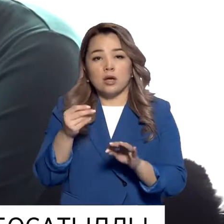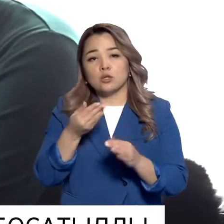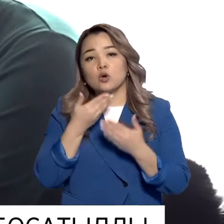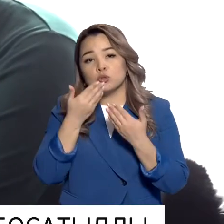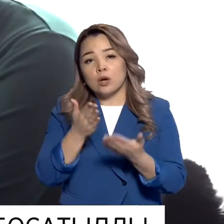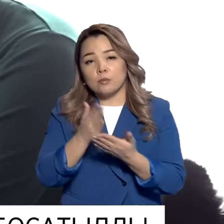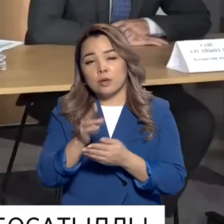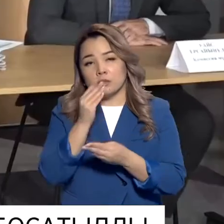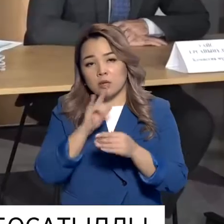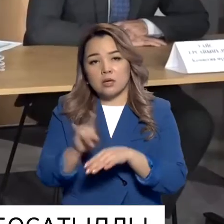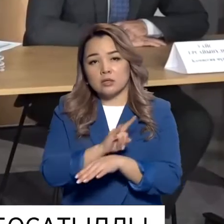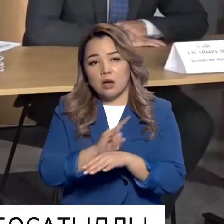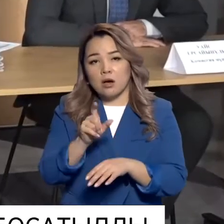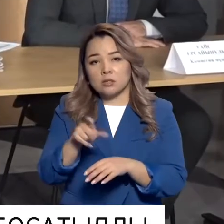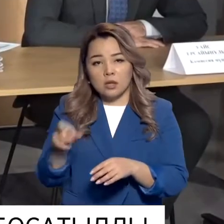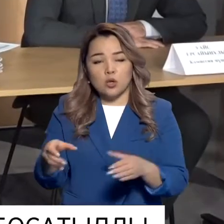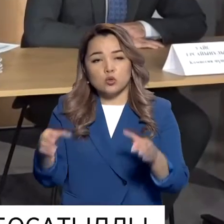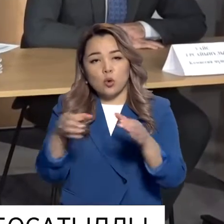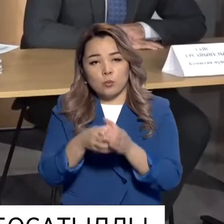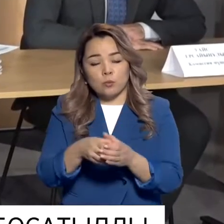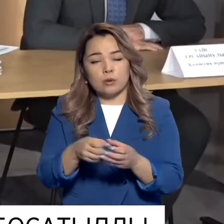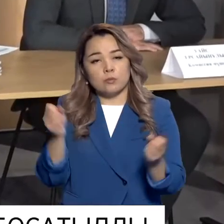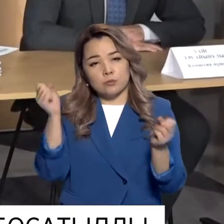сұрайтын алаяқ топ пайда болғанда ескертті.